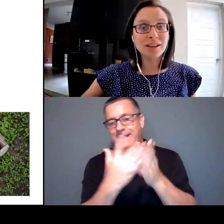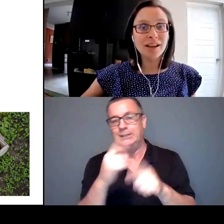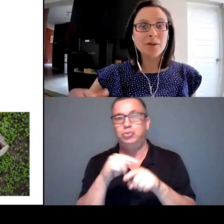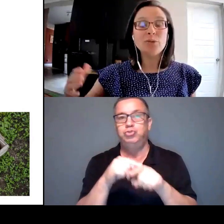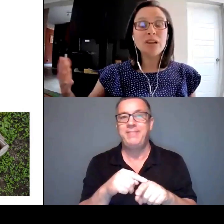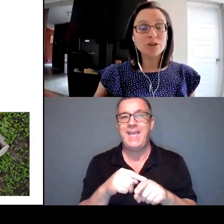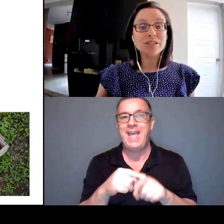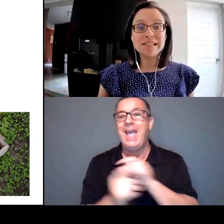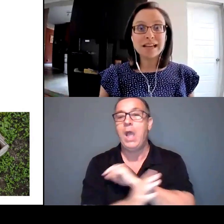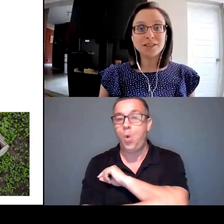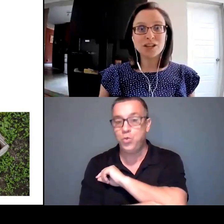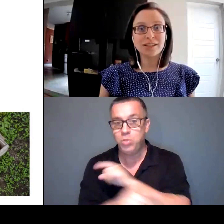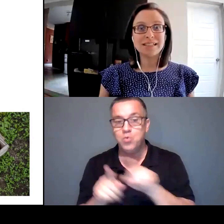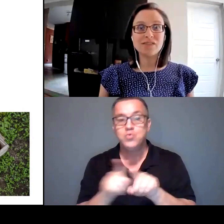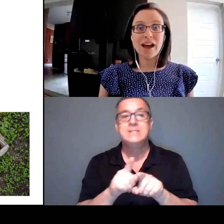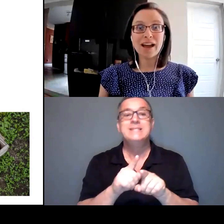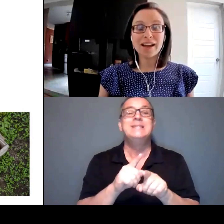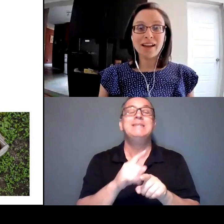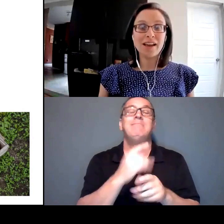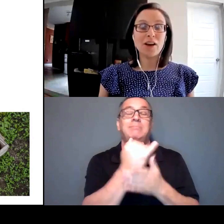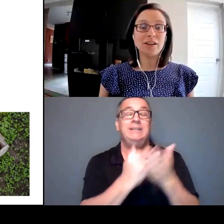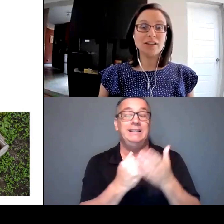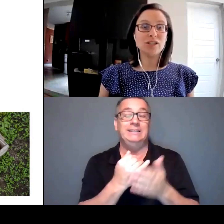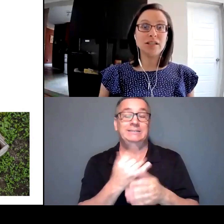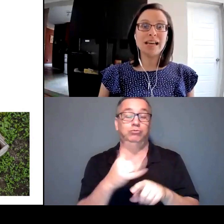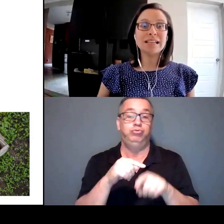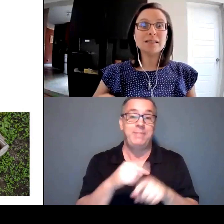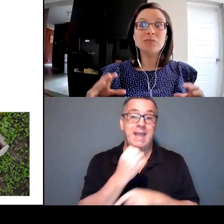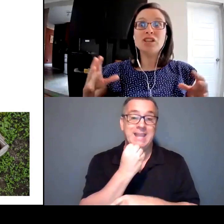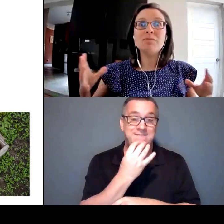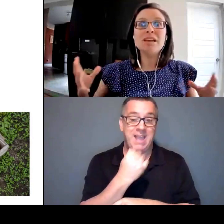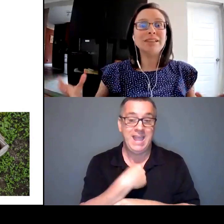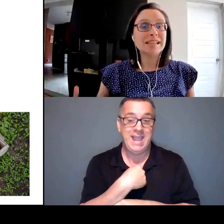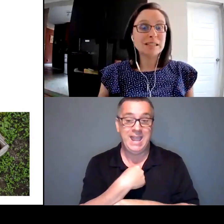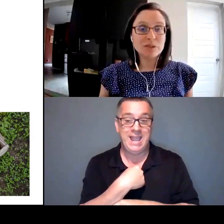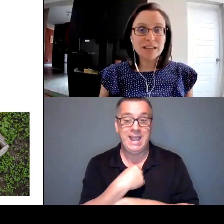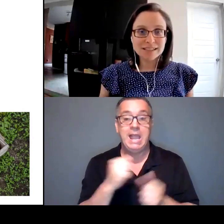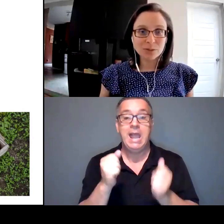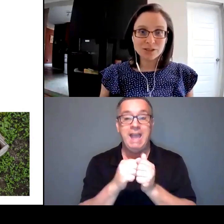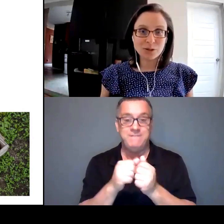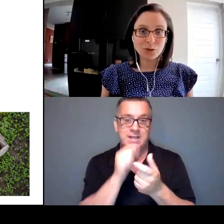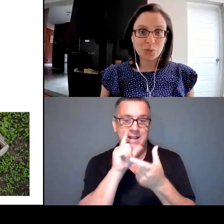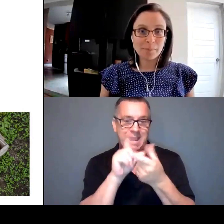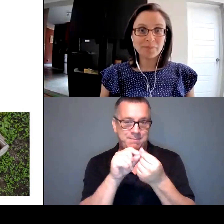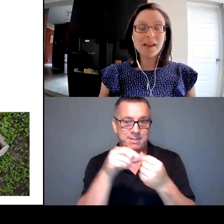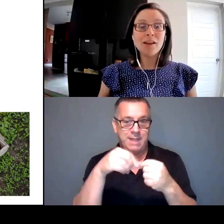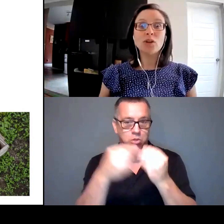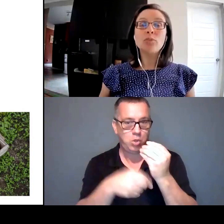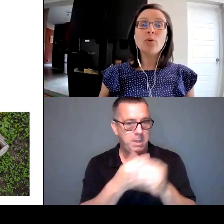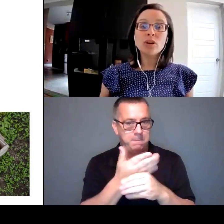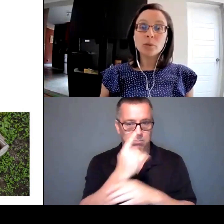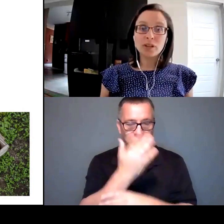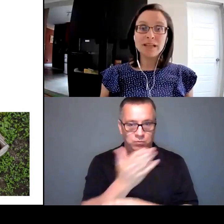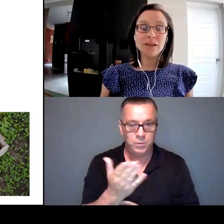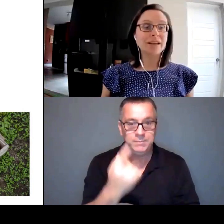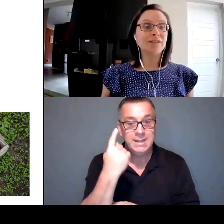d'automne, puis un design de jardin d'hiver que j'ai mis avec des explications dans un document. Donc,